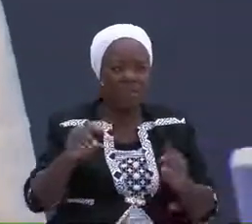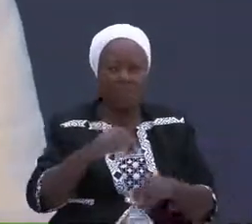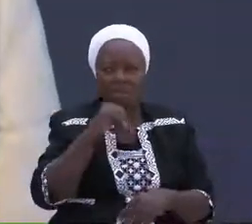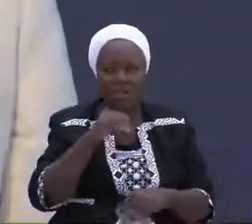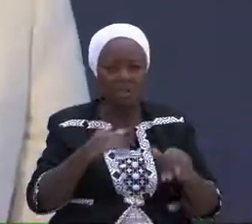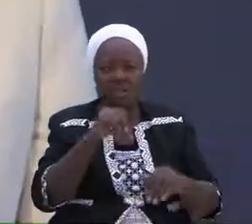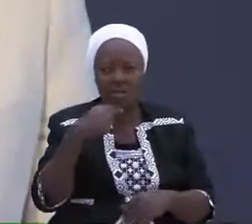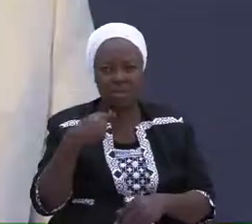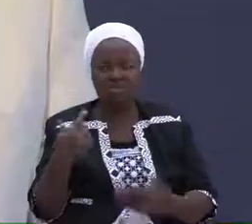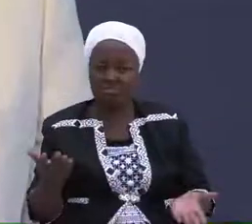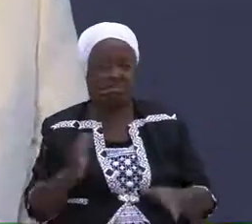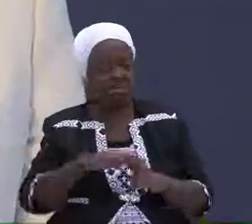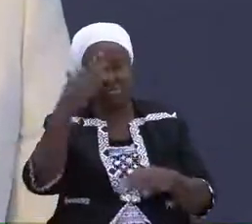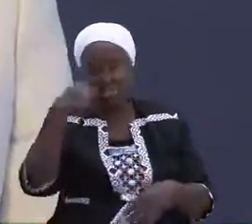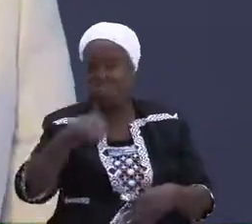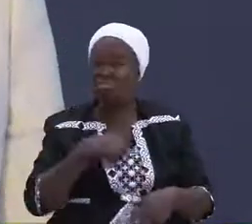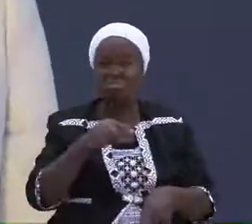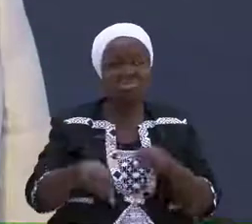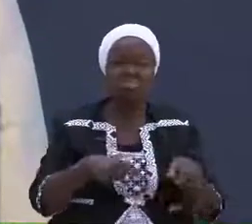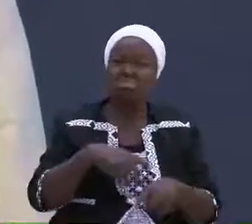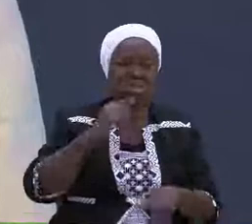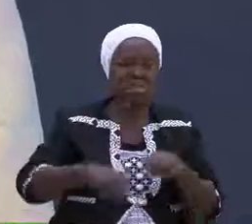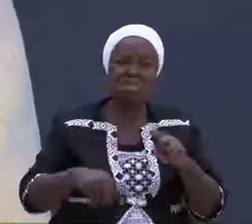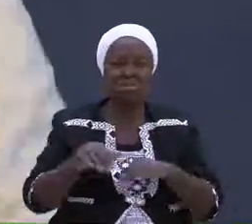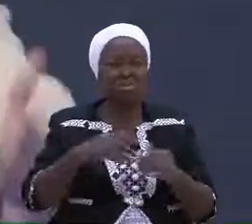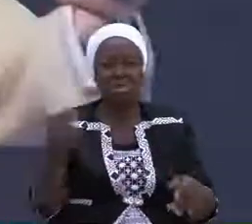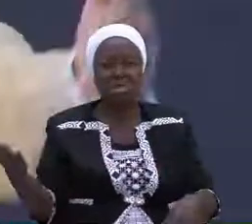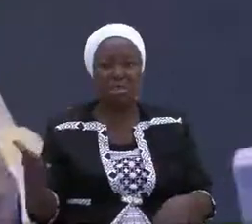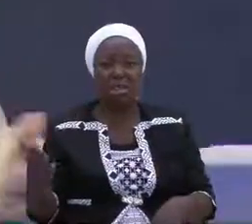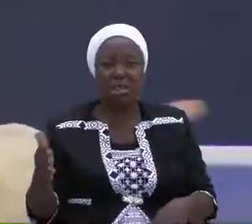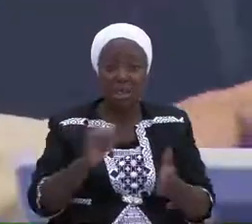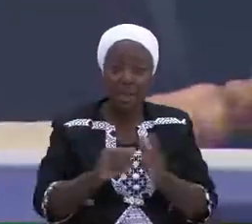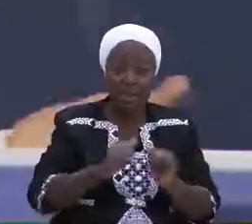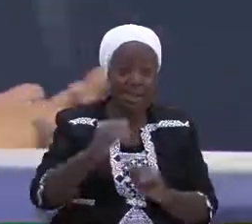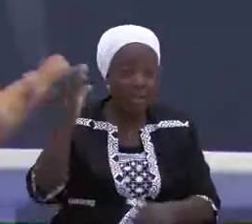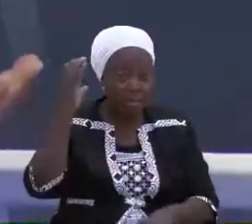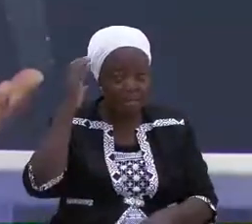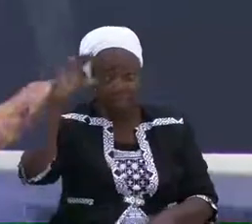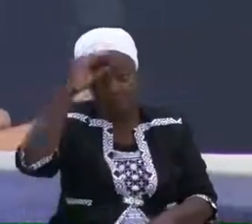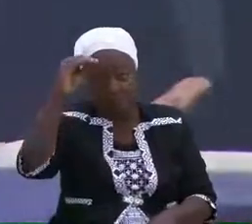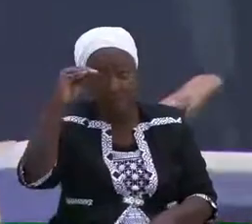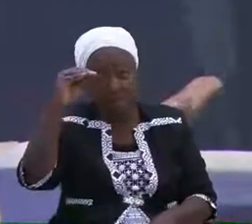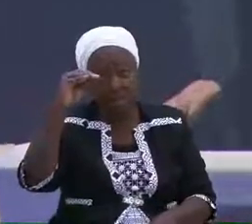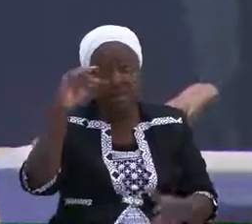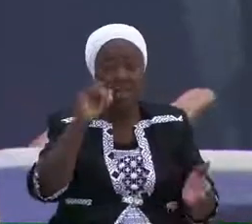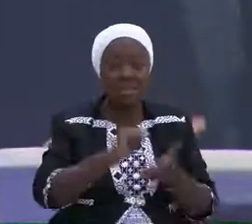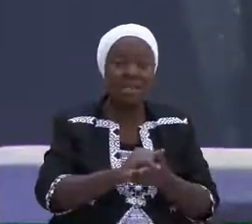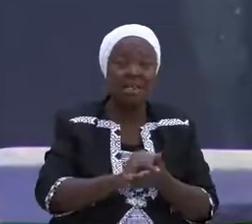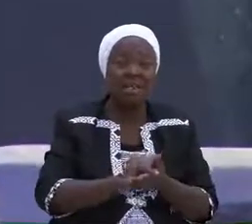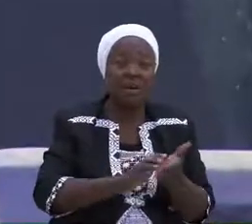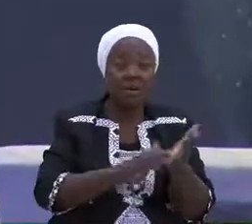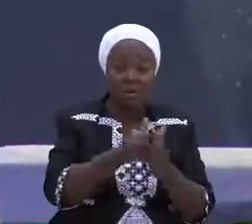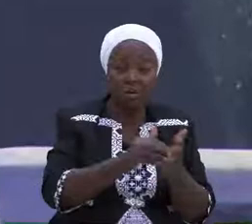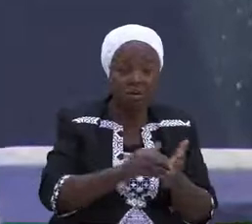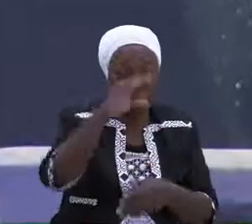poiteux. Quelle est l'utilité d'écouter la parole de Dieu? Mais cet homme important écoutait. Il n'a